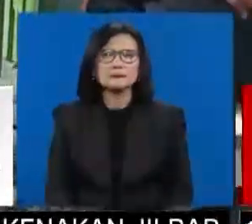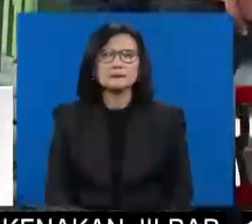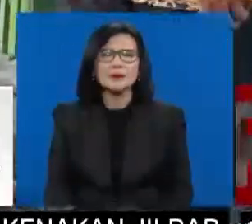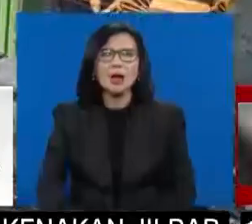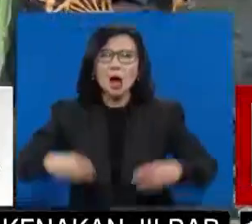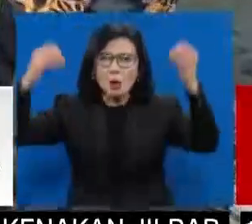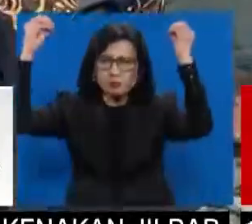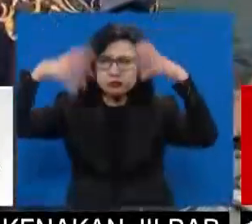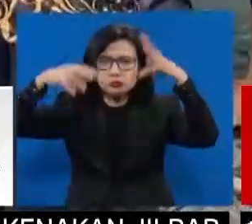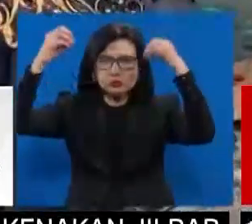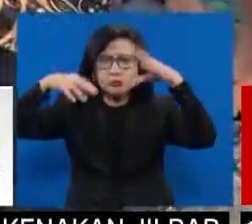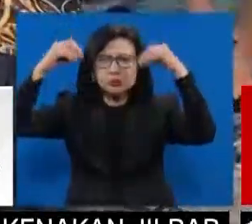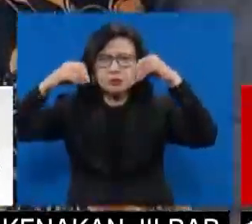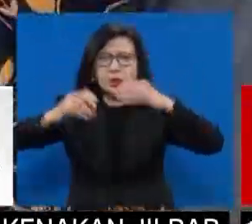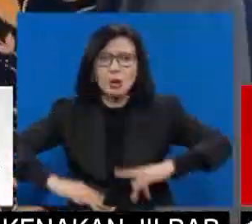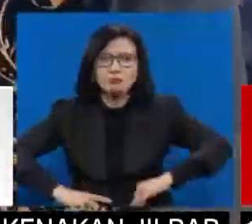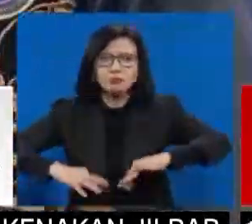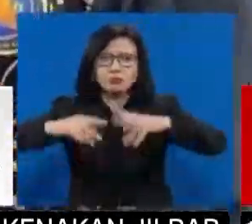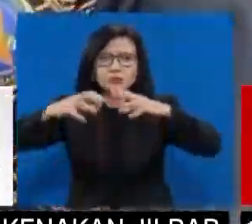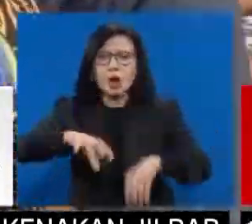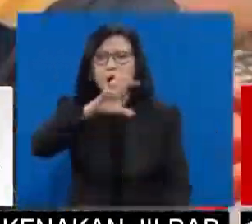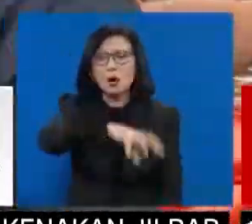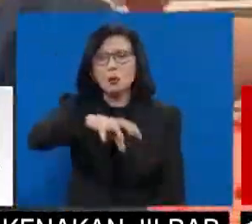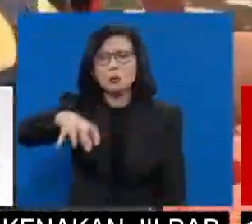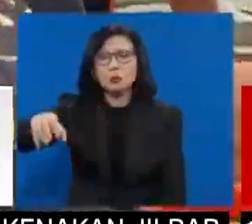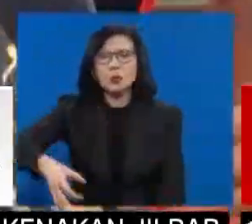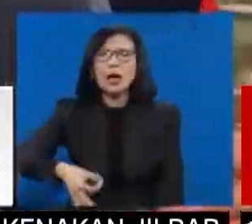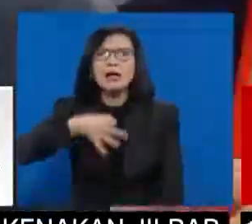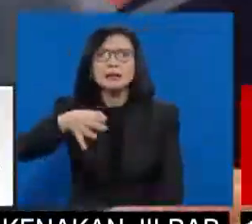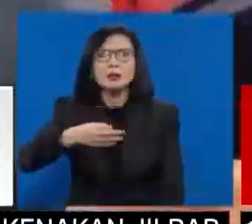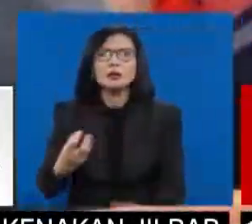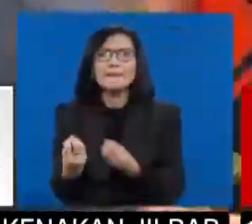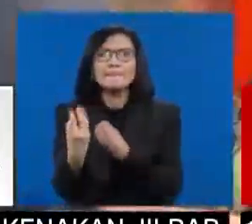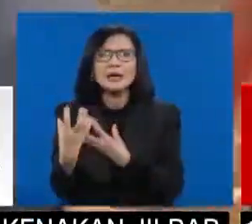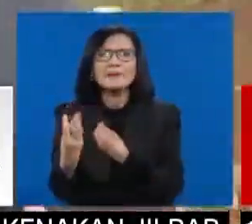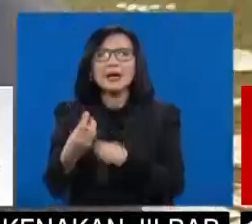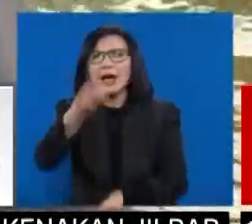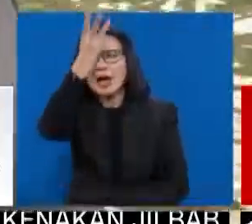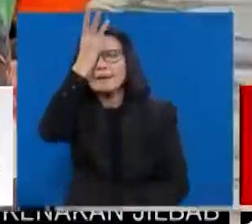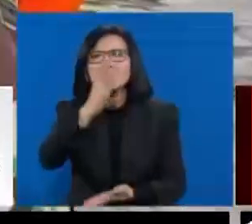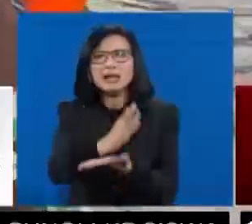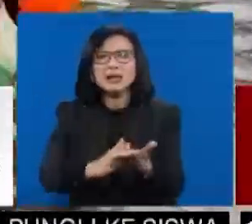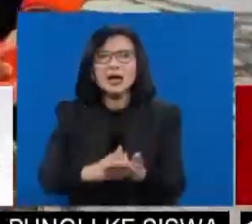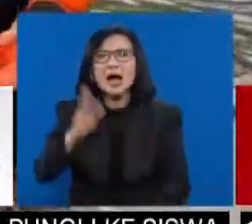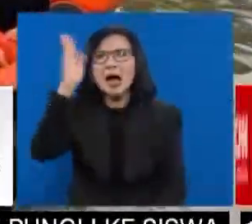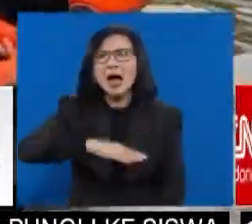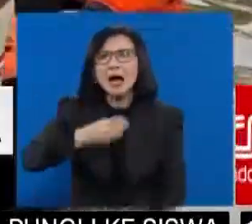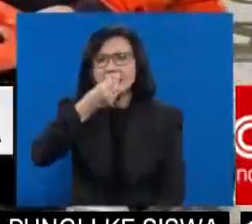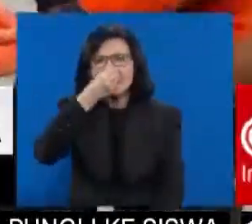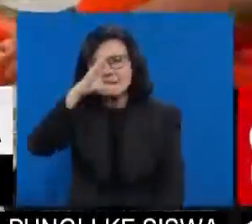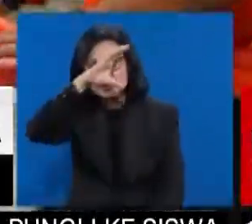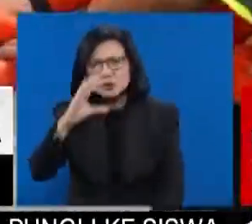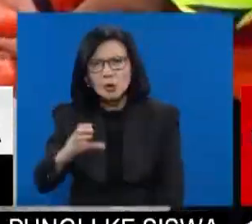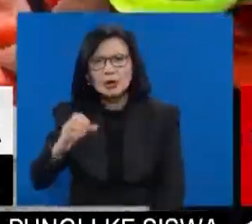Intensitas hujan yang tinggi juga menimbulkan bencana banjir di sejumlah wilayah di kota Palangkaraya, Kalimantan Tengah. Kamis sore, tim SAR gabungan